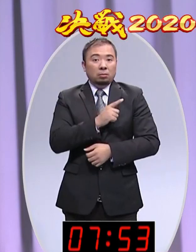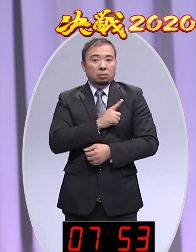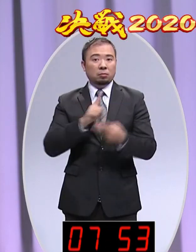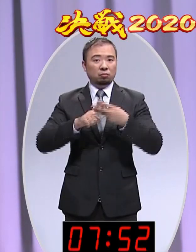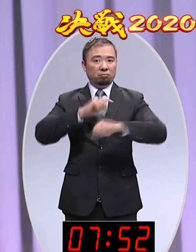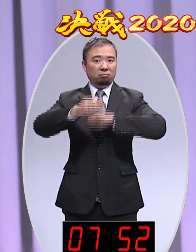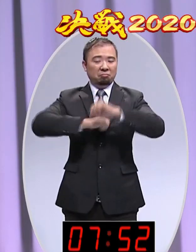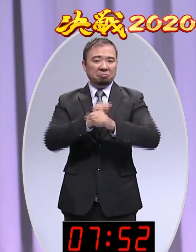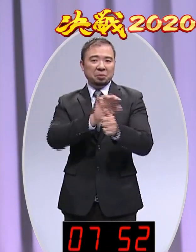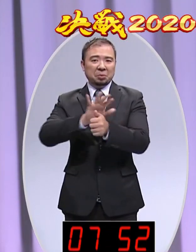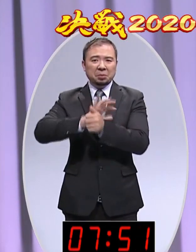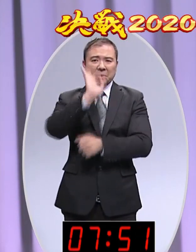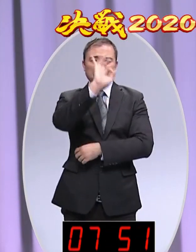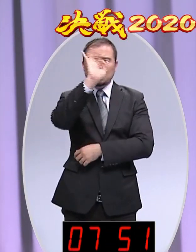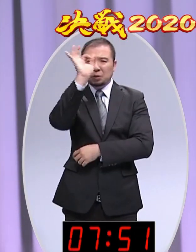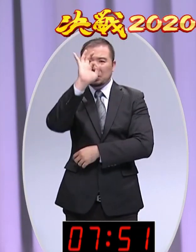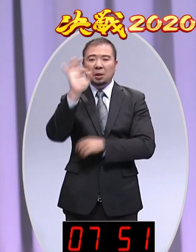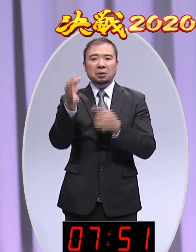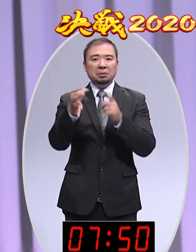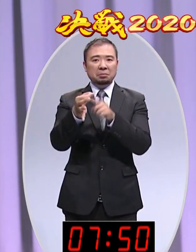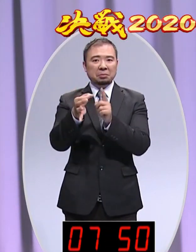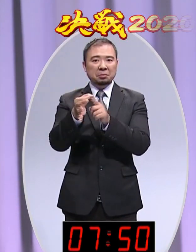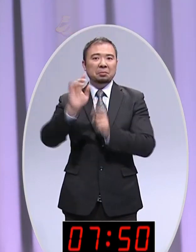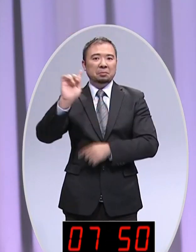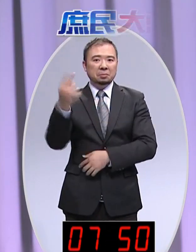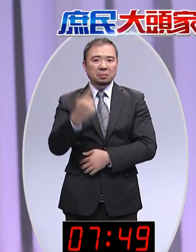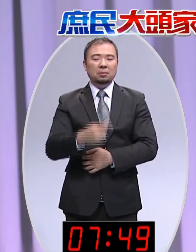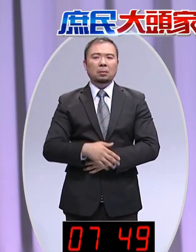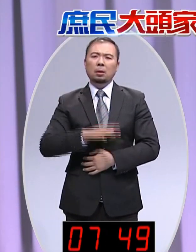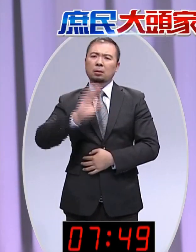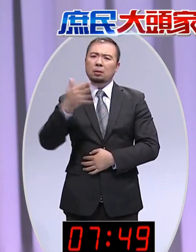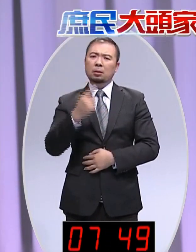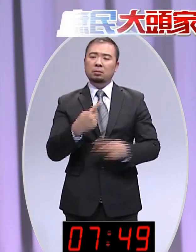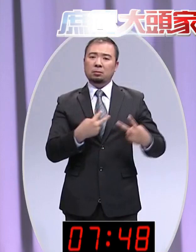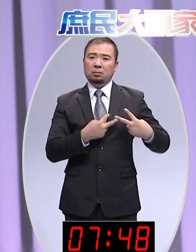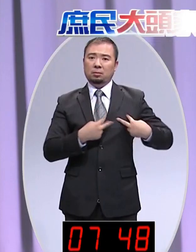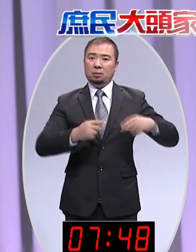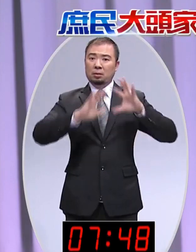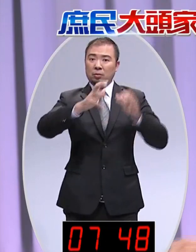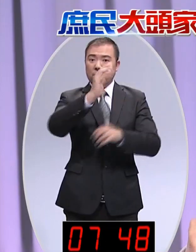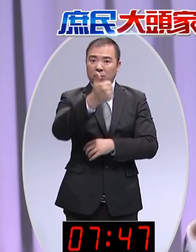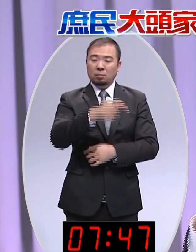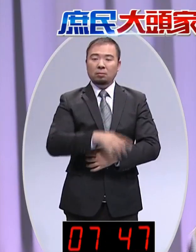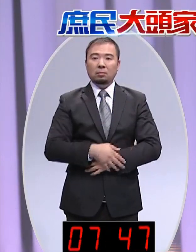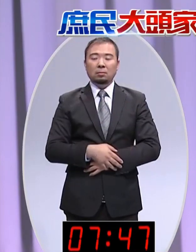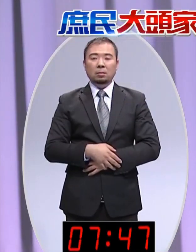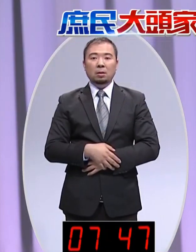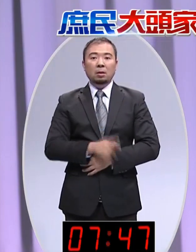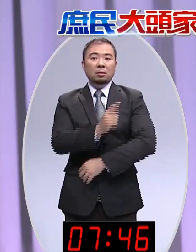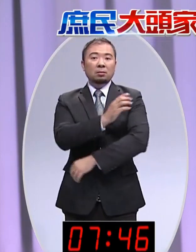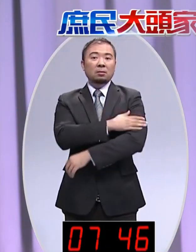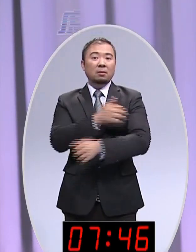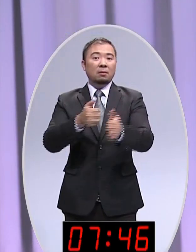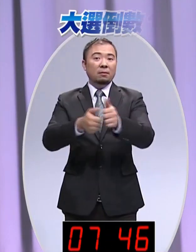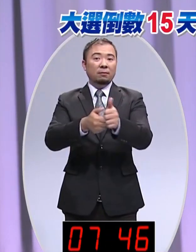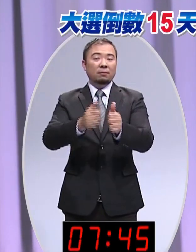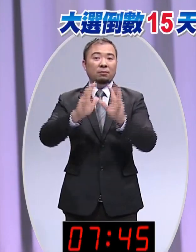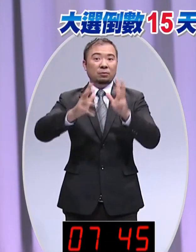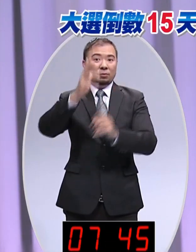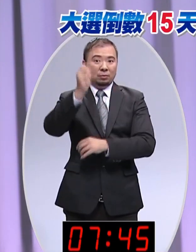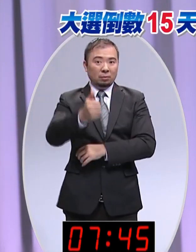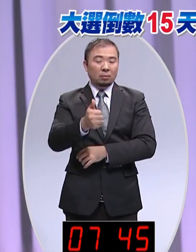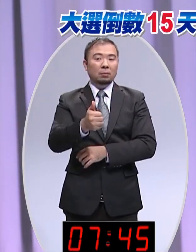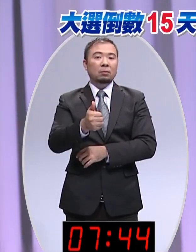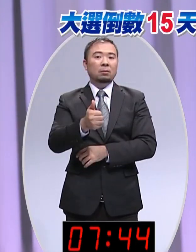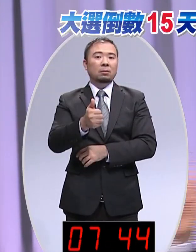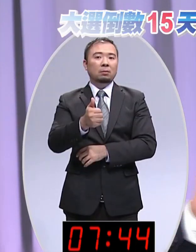是蔡总统除了陈副总统还听听我的话，林万益